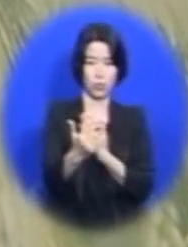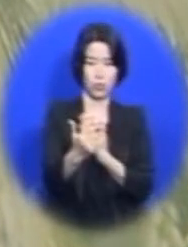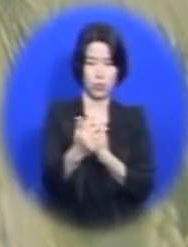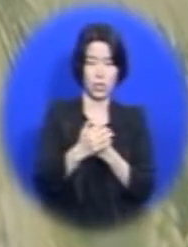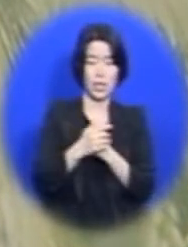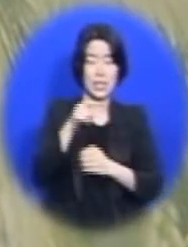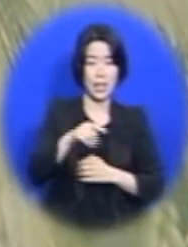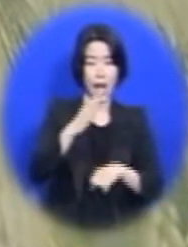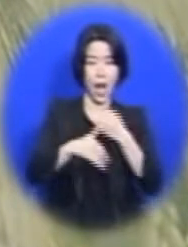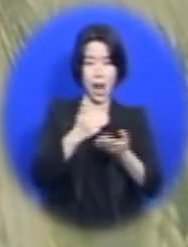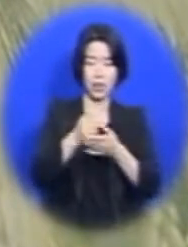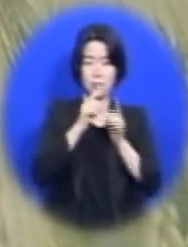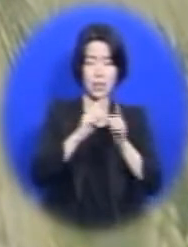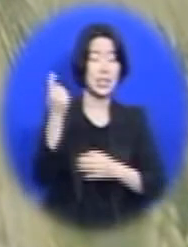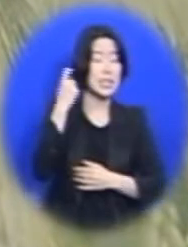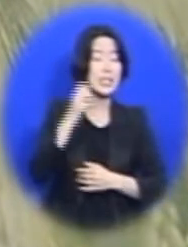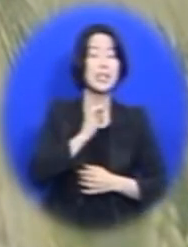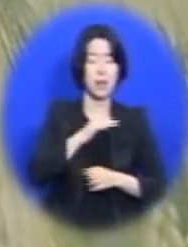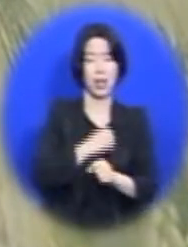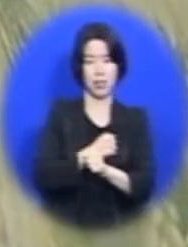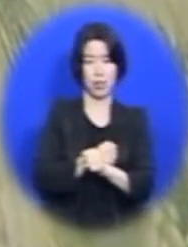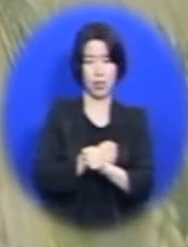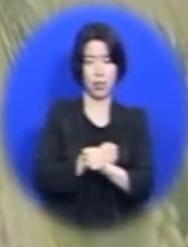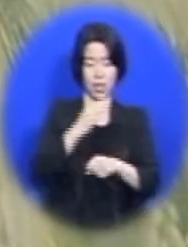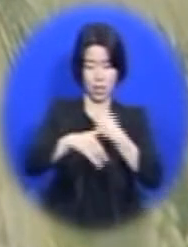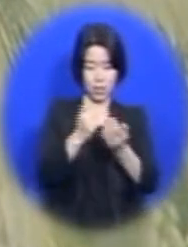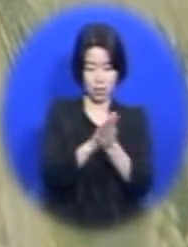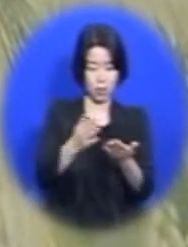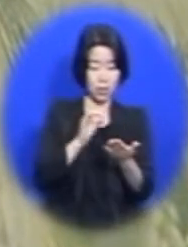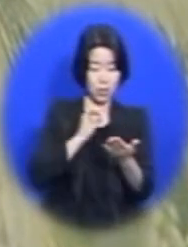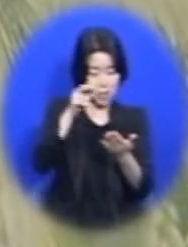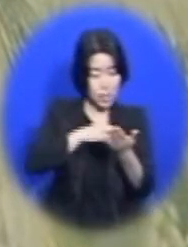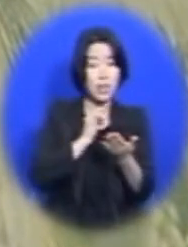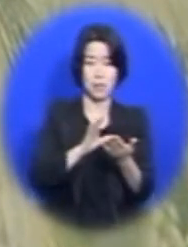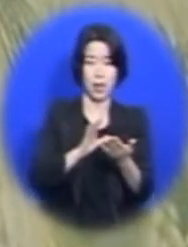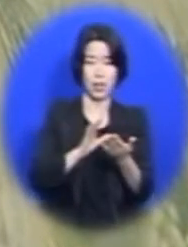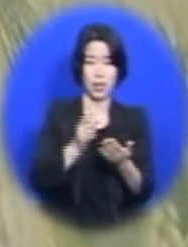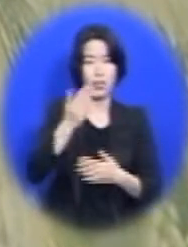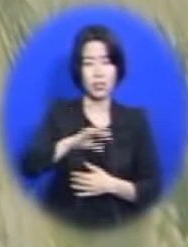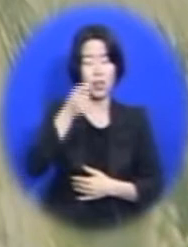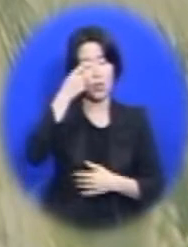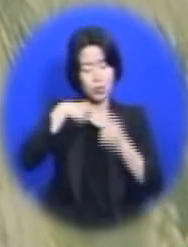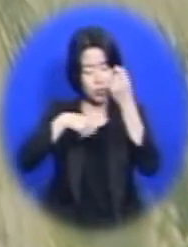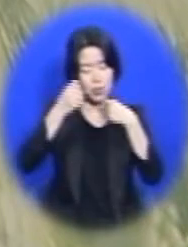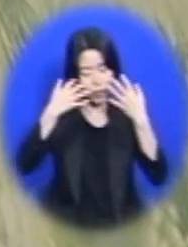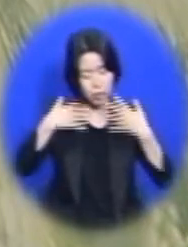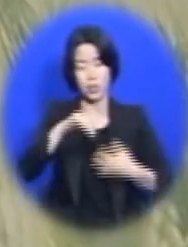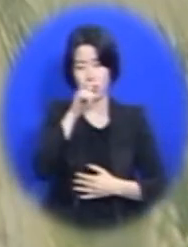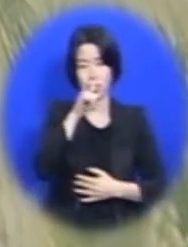그냥 하나님의 말씀을 듣기만 한 겁니다. 성경책을 읽기만 했는데 그냥 눈물이 터져 나오는